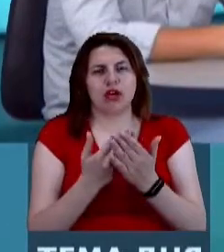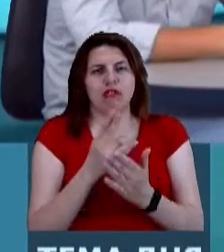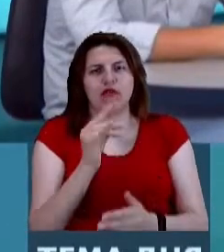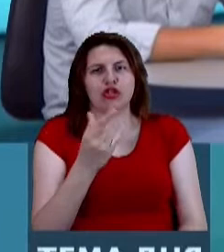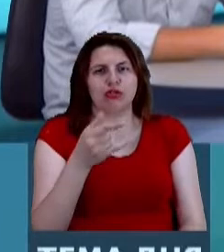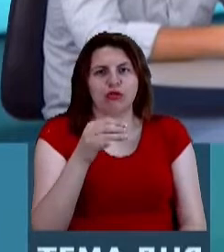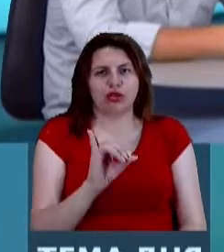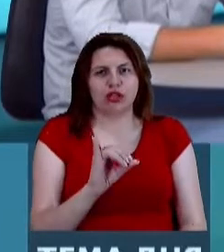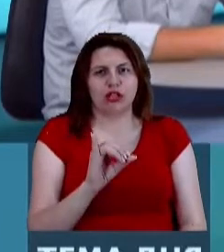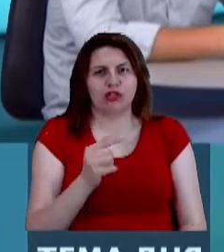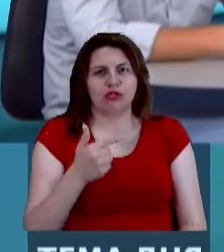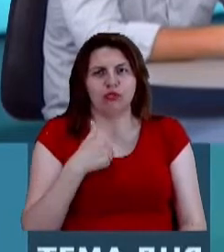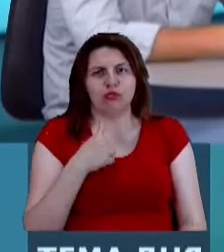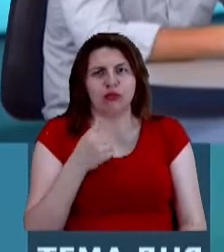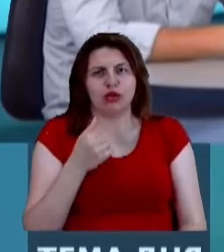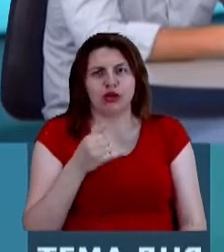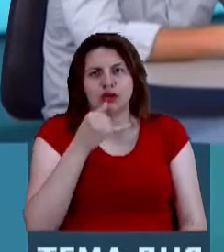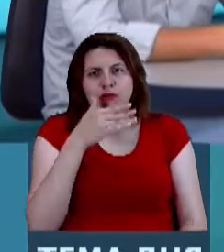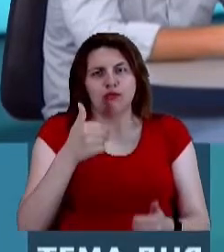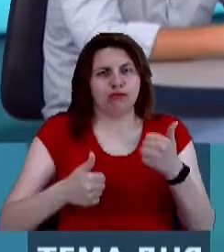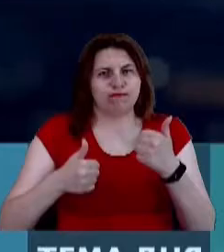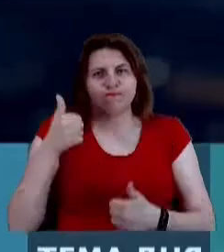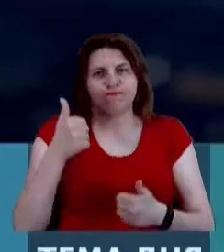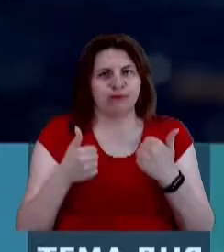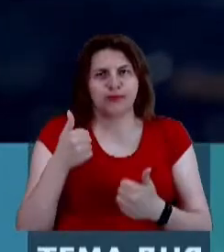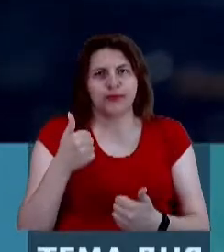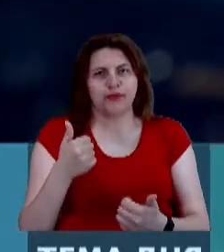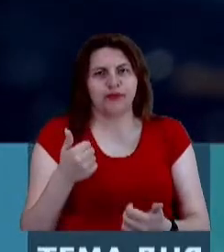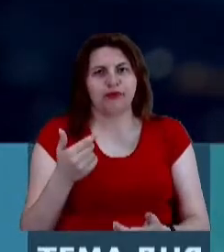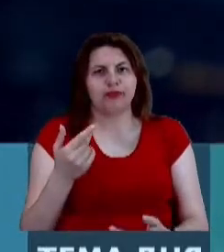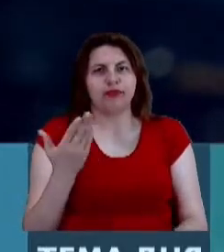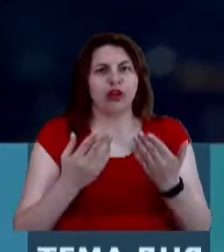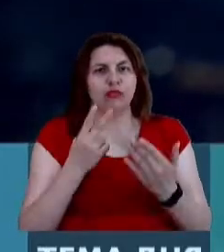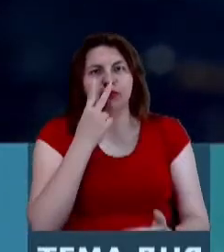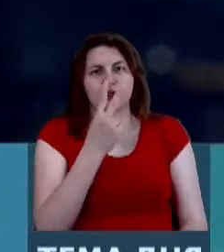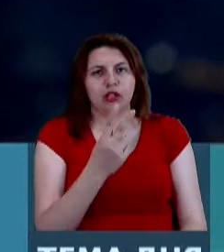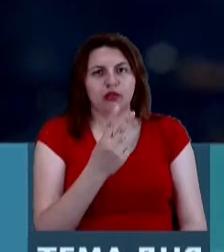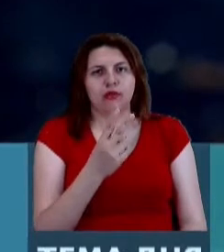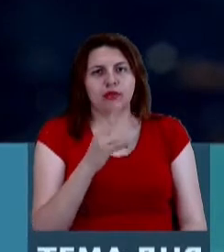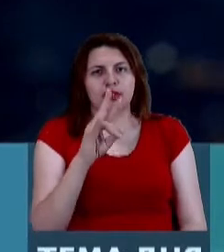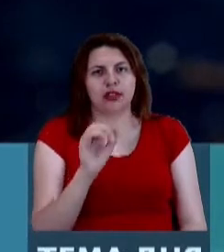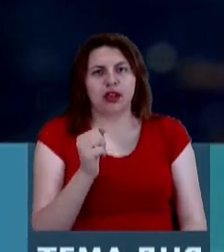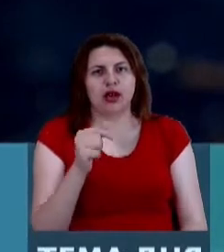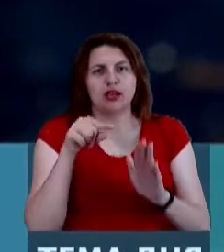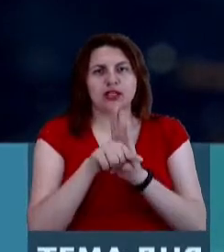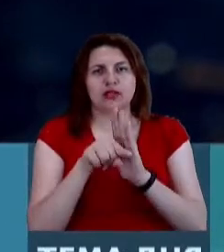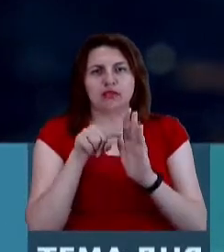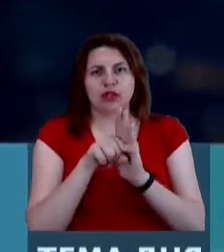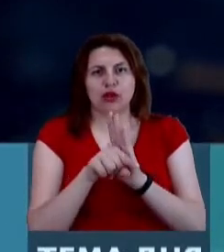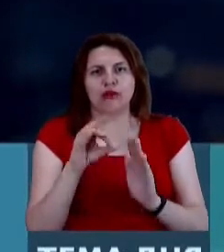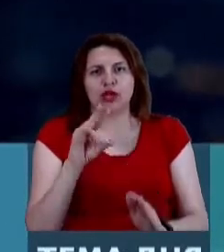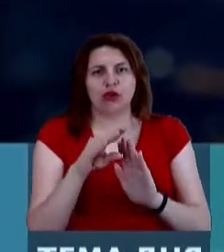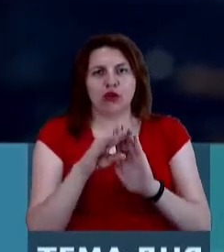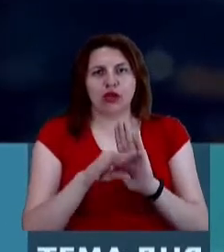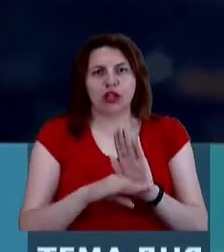абсолютно несумісні. З іншого боку, якщо ми подивимося на змістовний контент, то